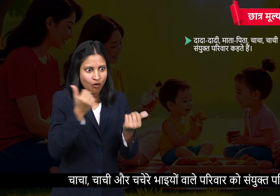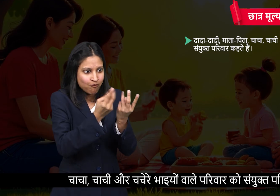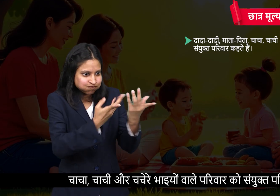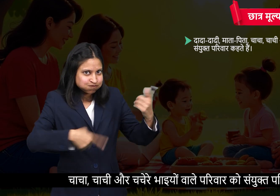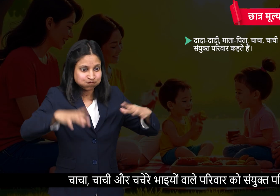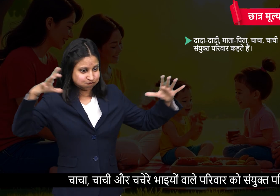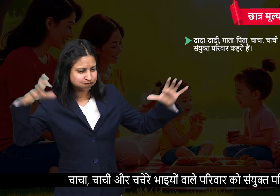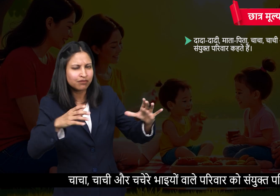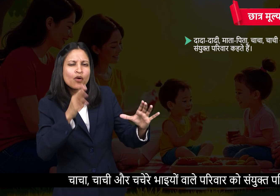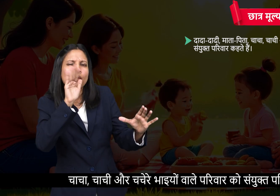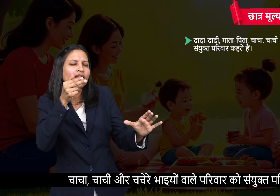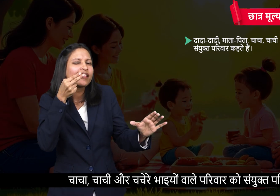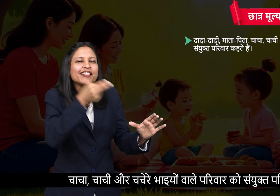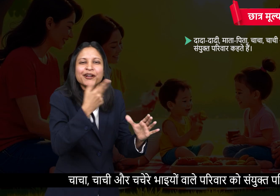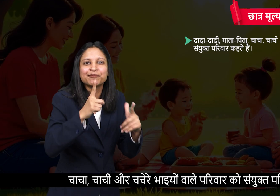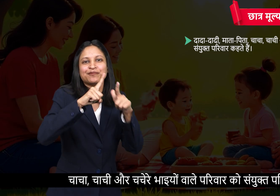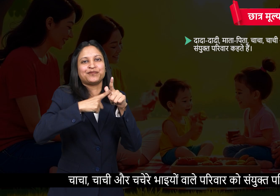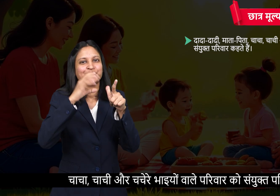हैं।